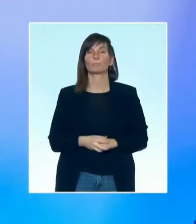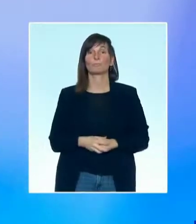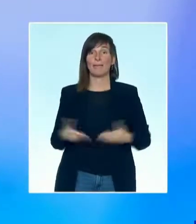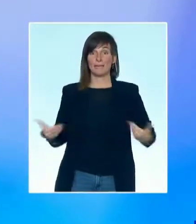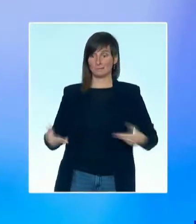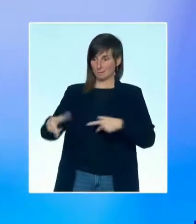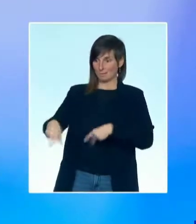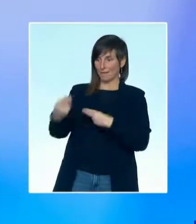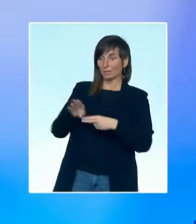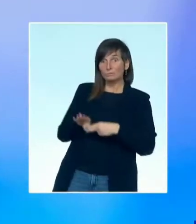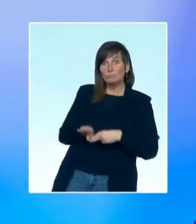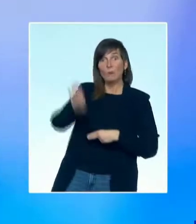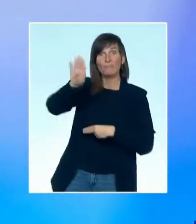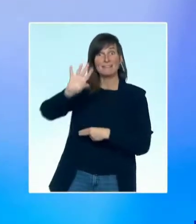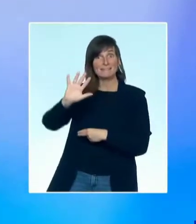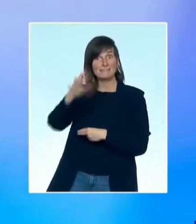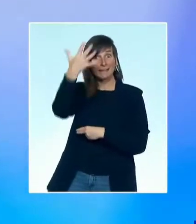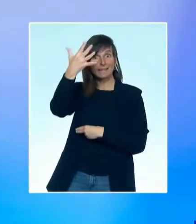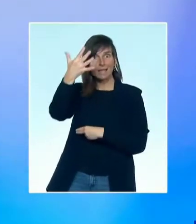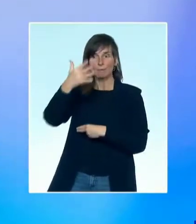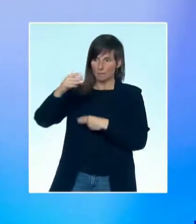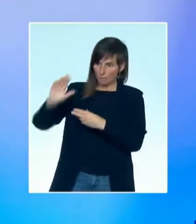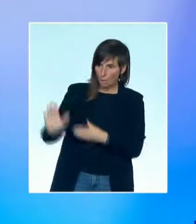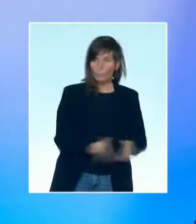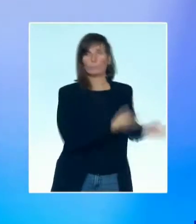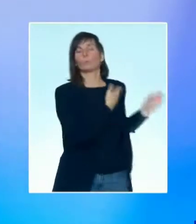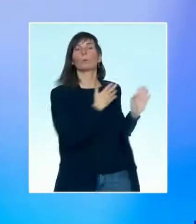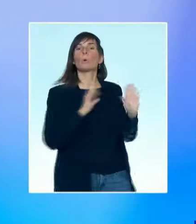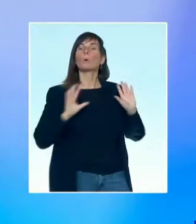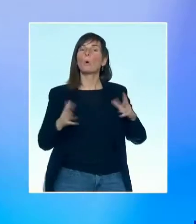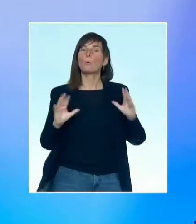est indispensable de contrôler plus